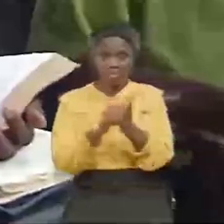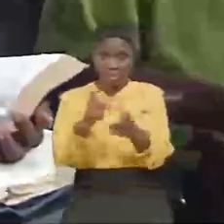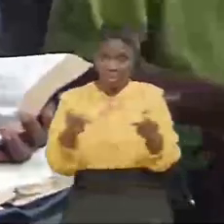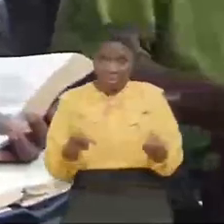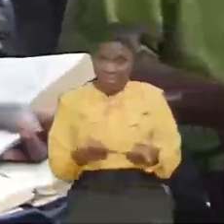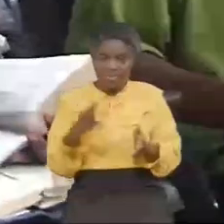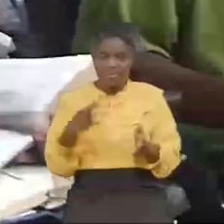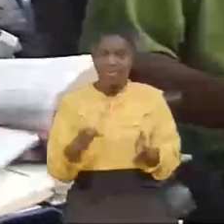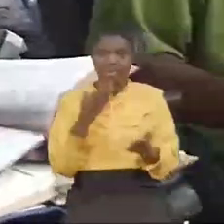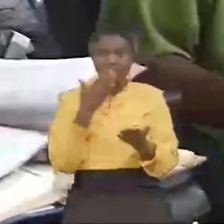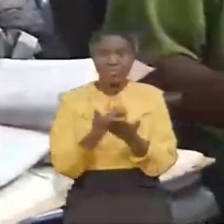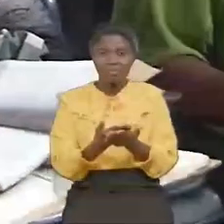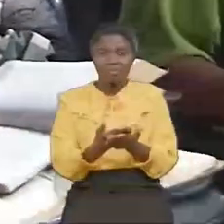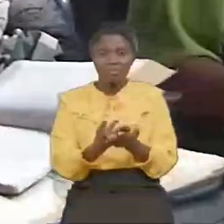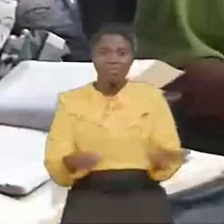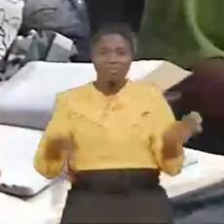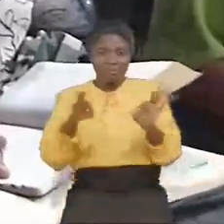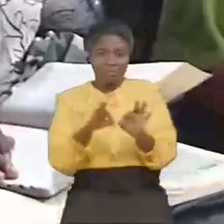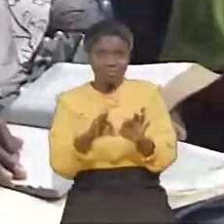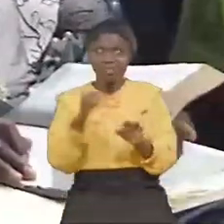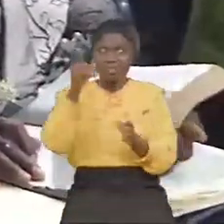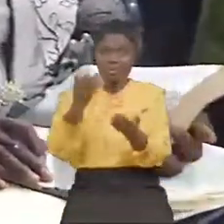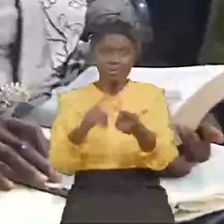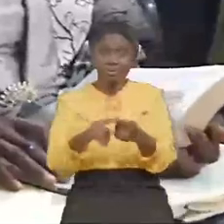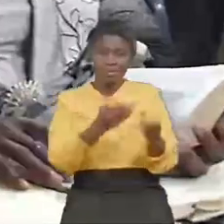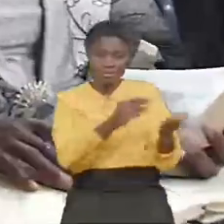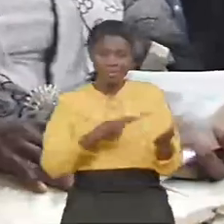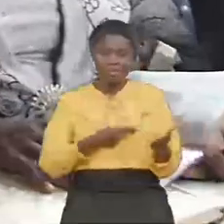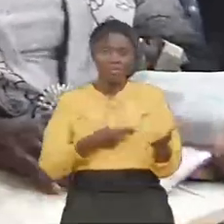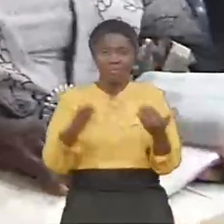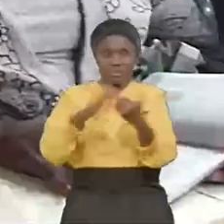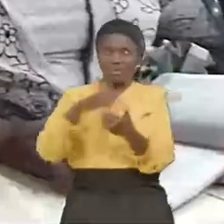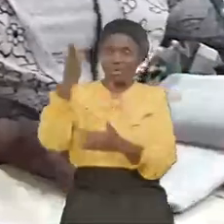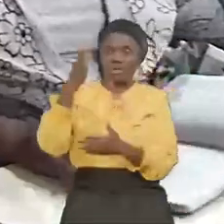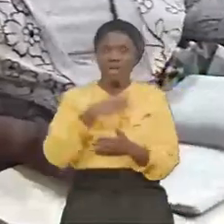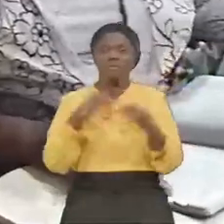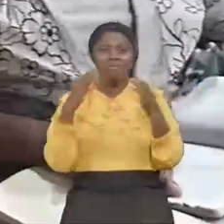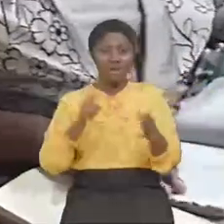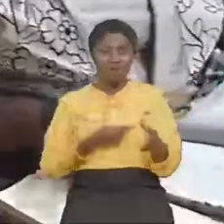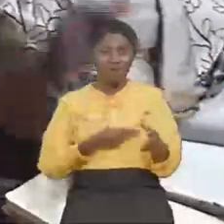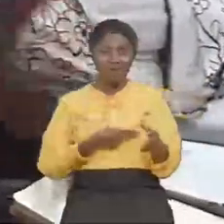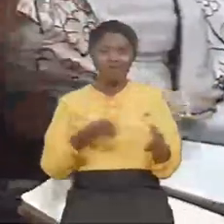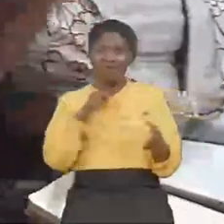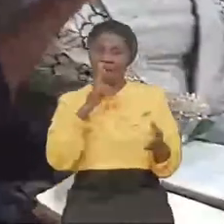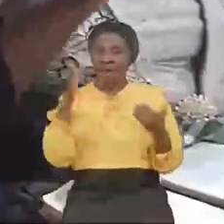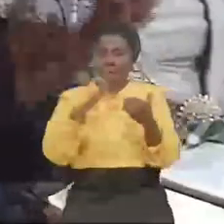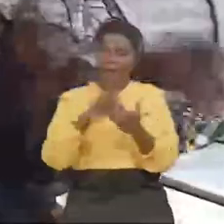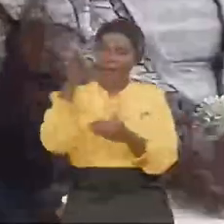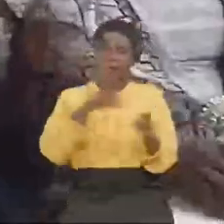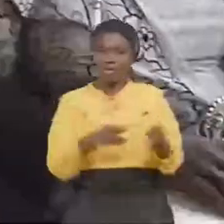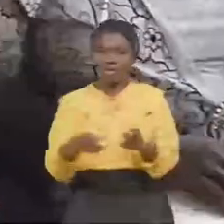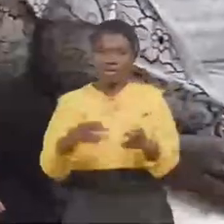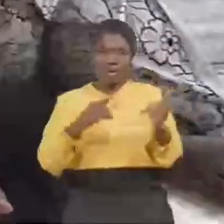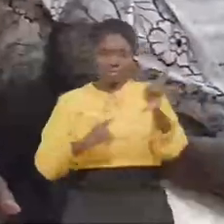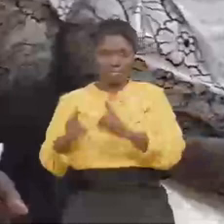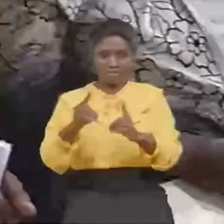Et plusieurs qui sommes ici, nous sommes déjà de retour. Nous sommes de retour dans la grâce de Dieu. Nous